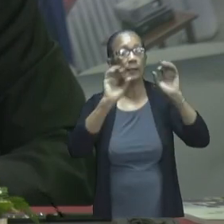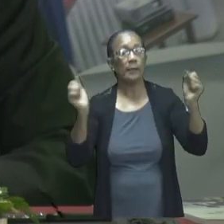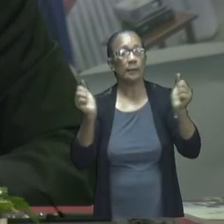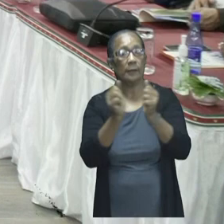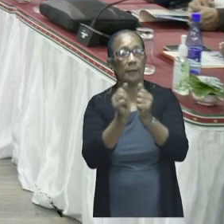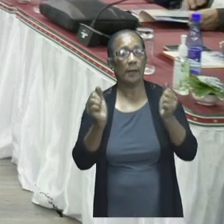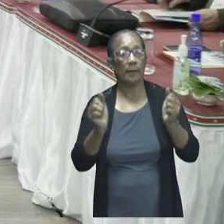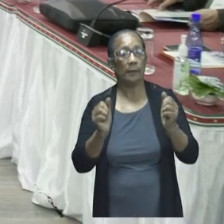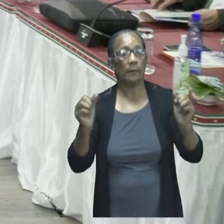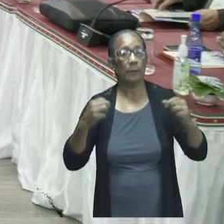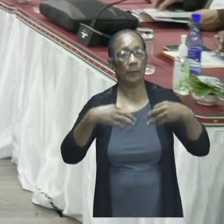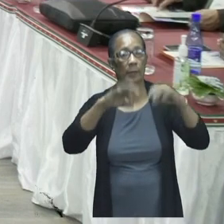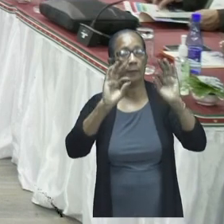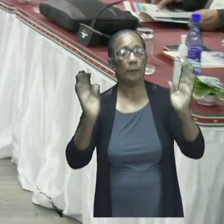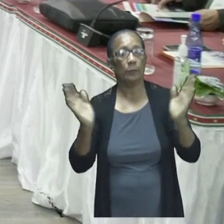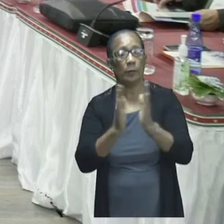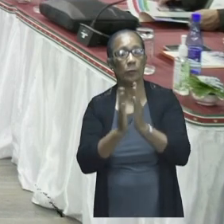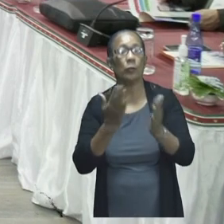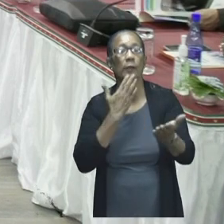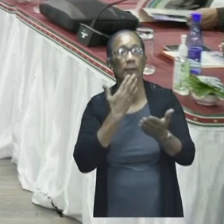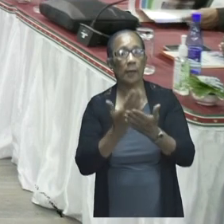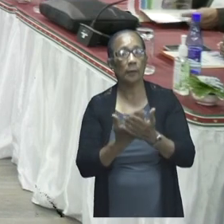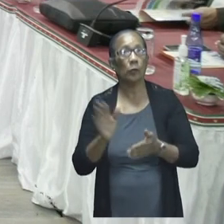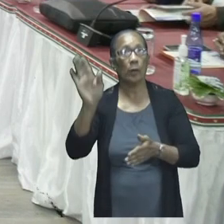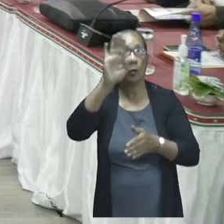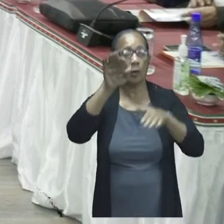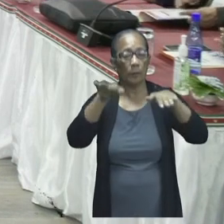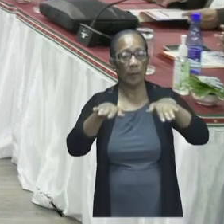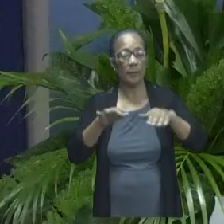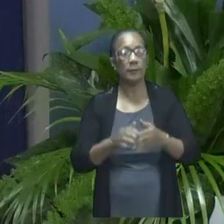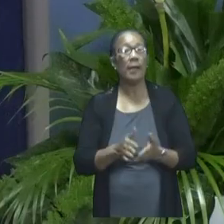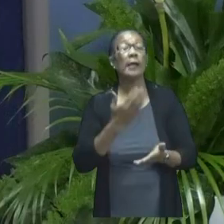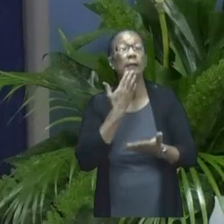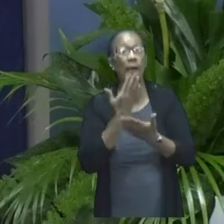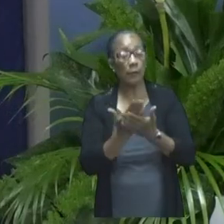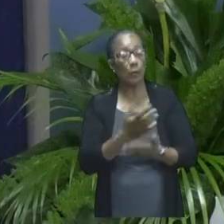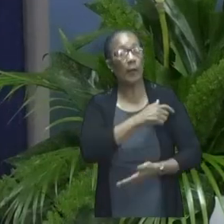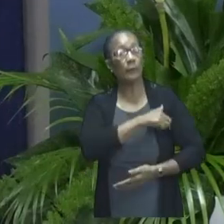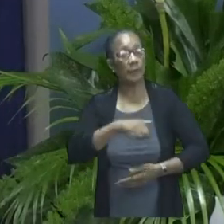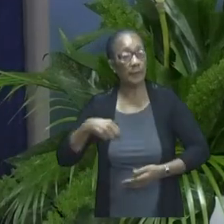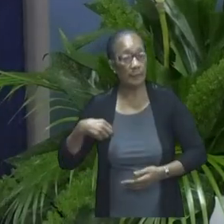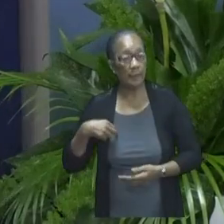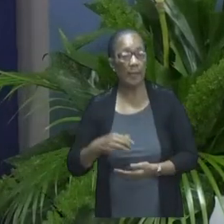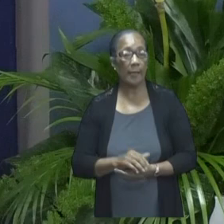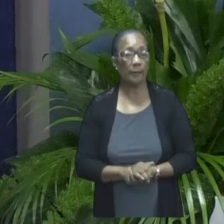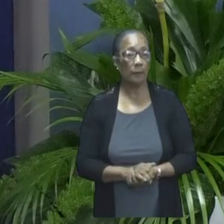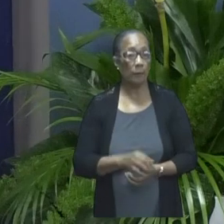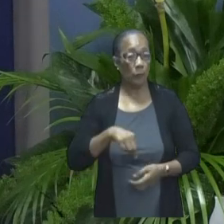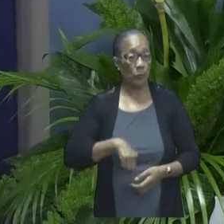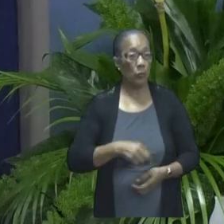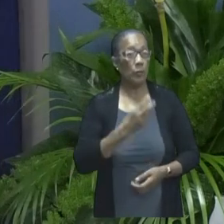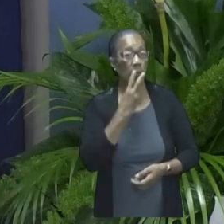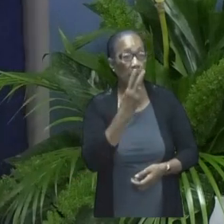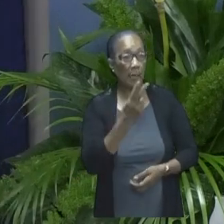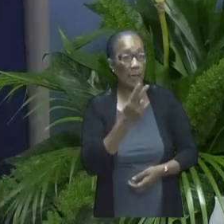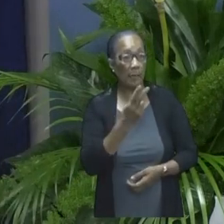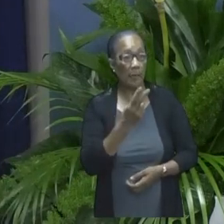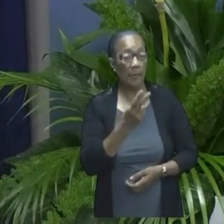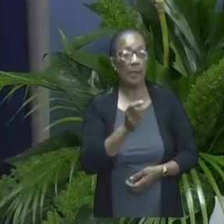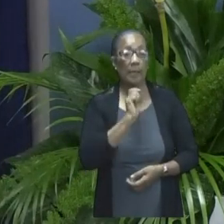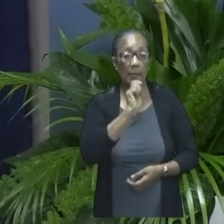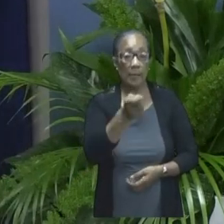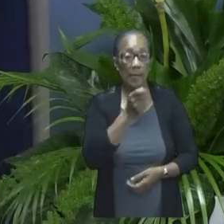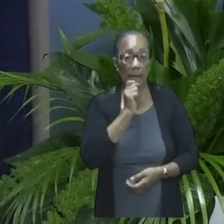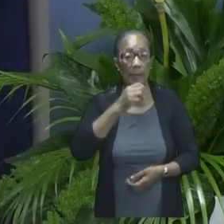periode thank you wat bless you dankuwel president ik keek en nu naar de leden van de pers de house